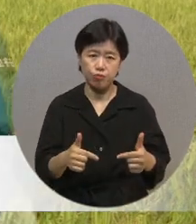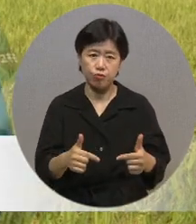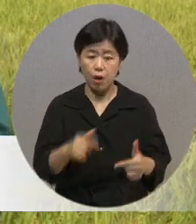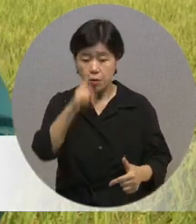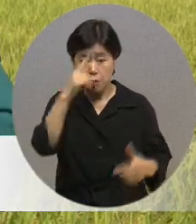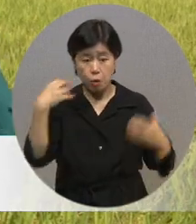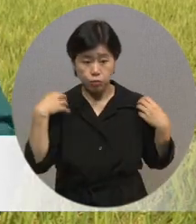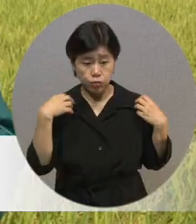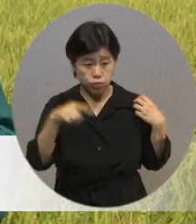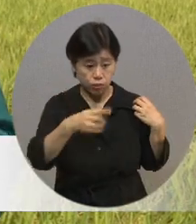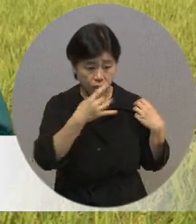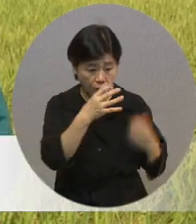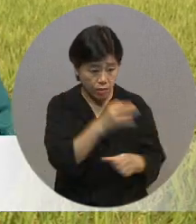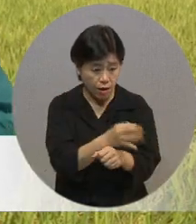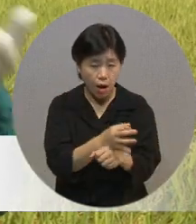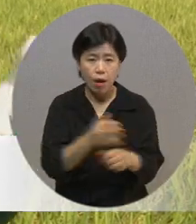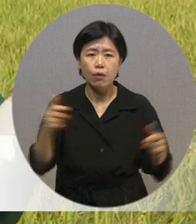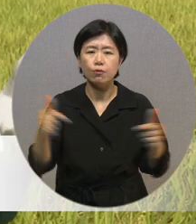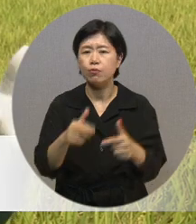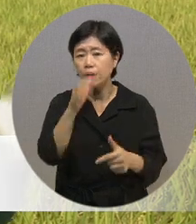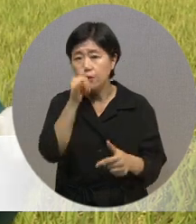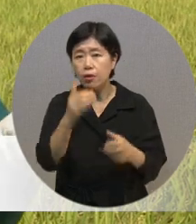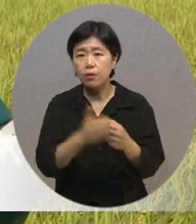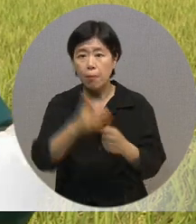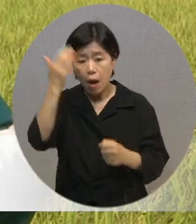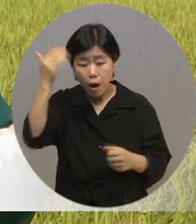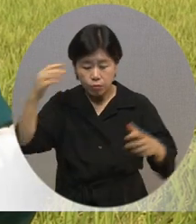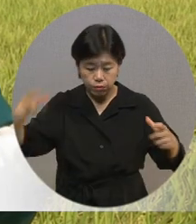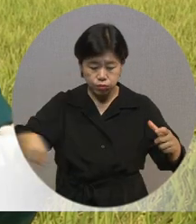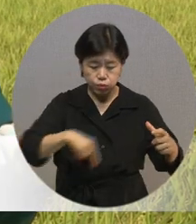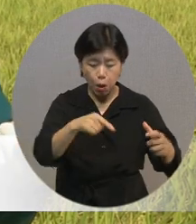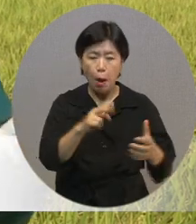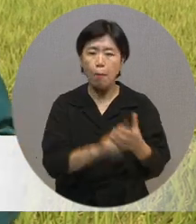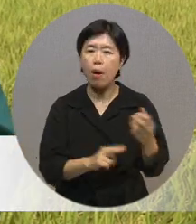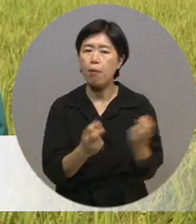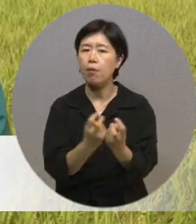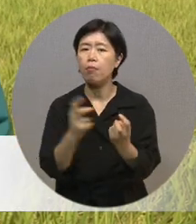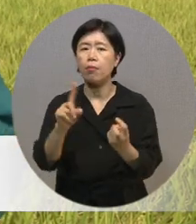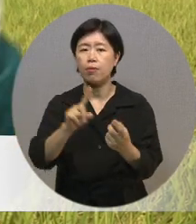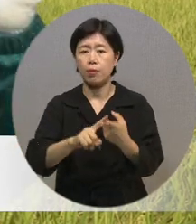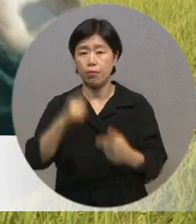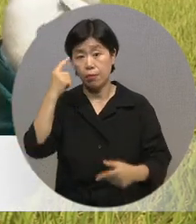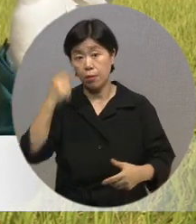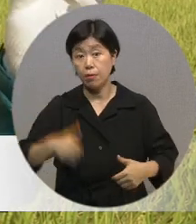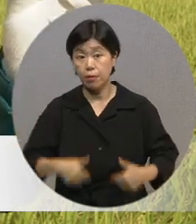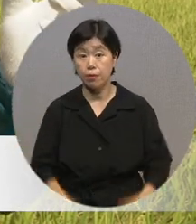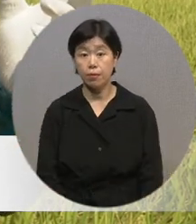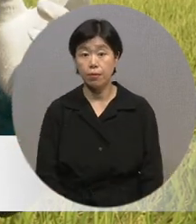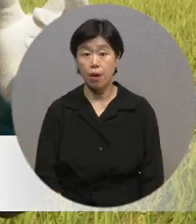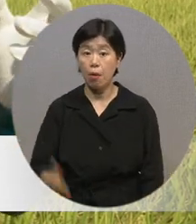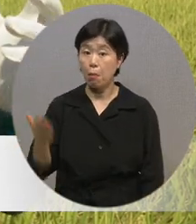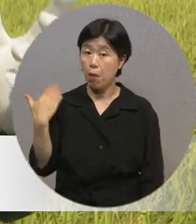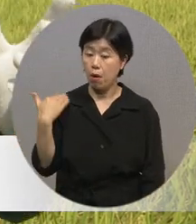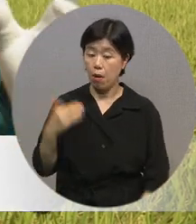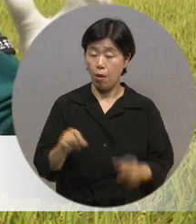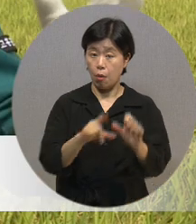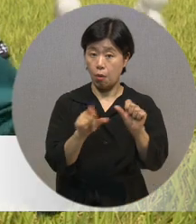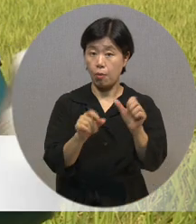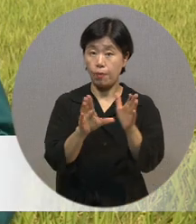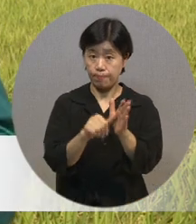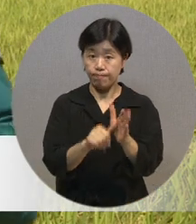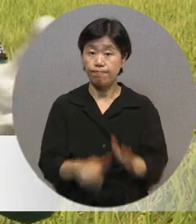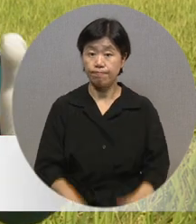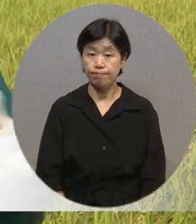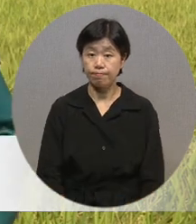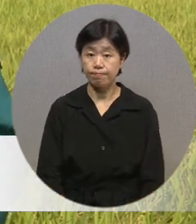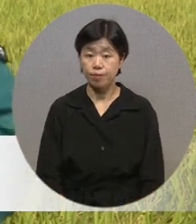상황에서 저희들은 우선은 국내의 판로개척에 주력을 하고 있습니다. 그래서 지난 5월 달에 제가